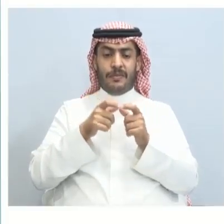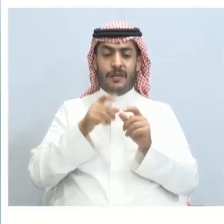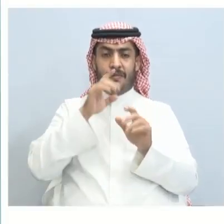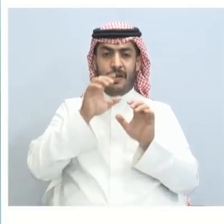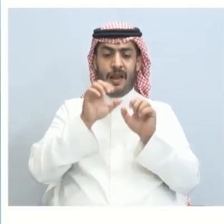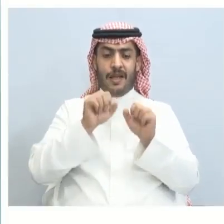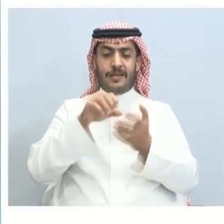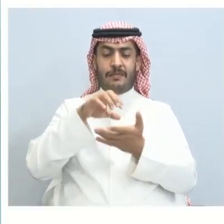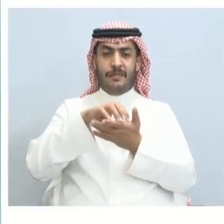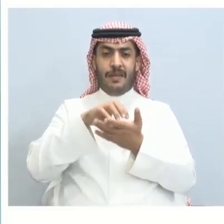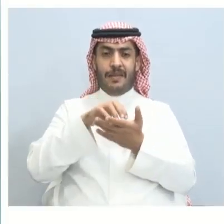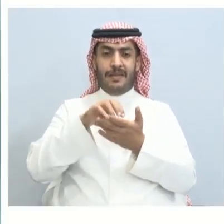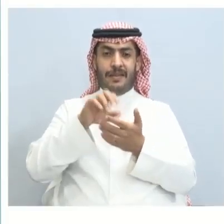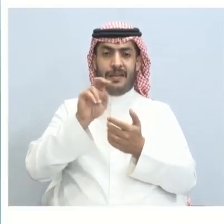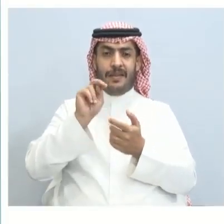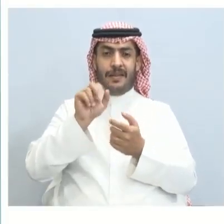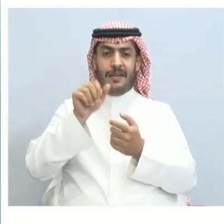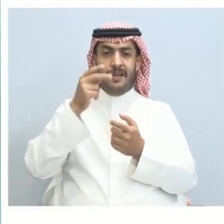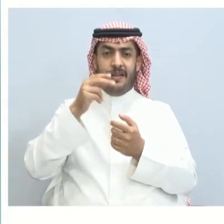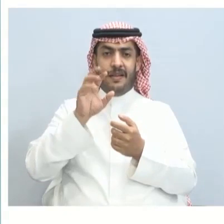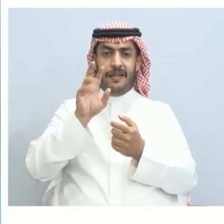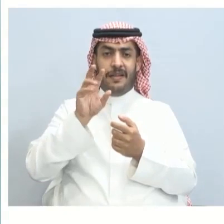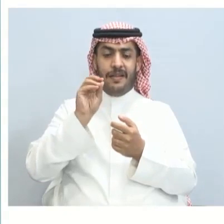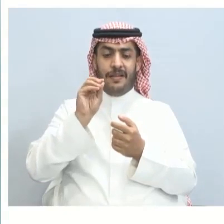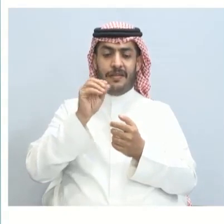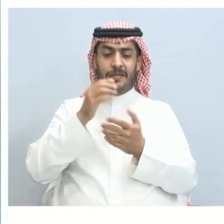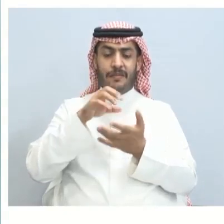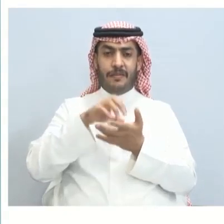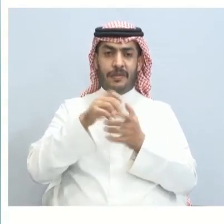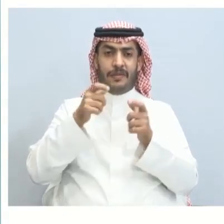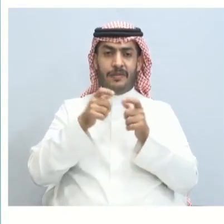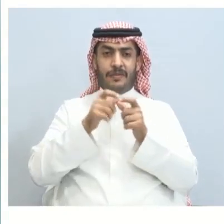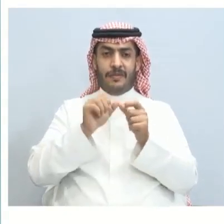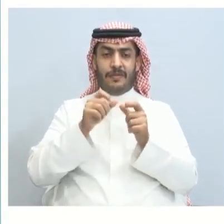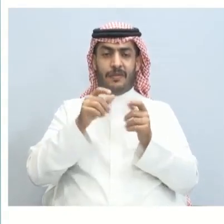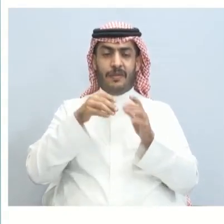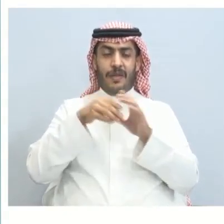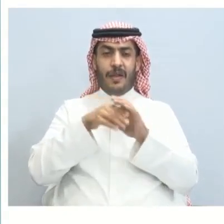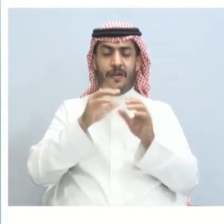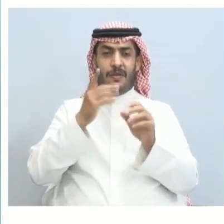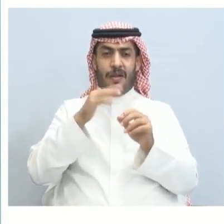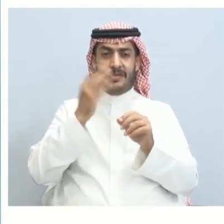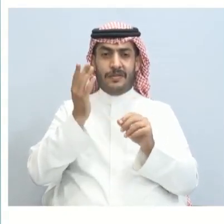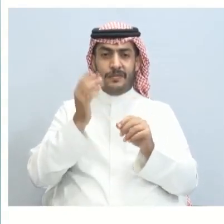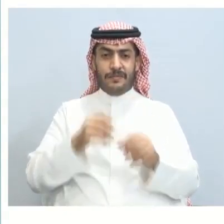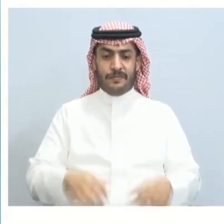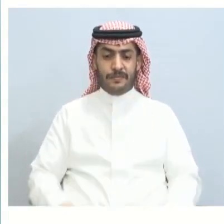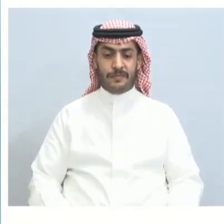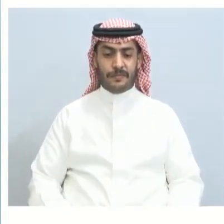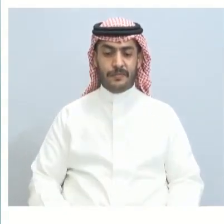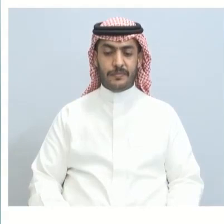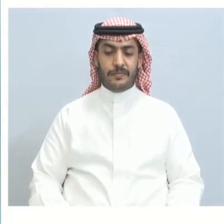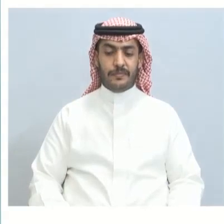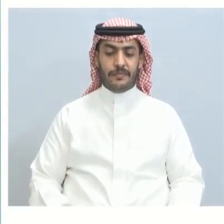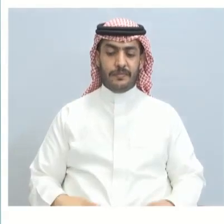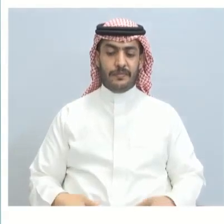القاعه التي تقرر فيها الاجتماع اذا كان الامر يتعلق في قاعه داخليه او خارج المنظمه